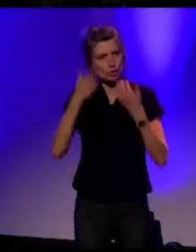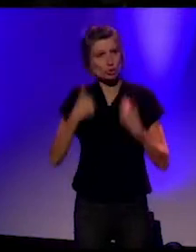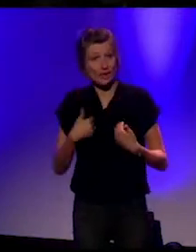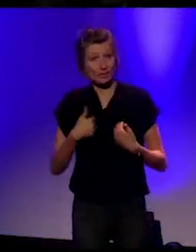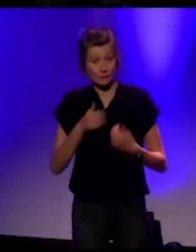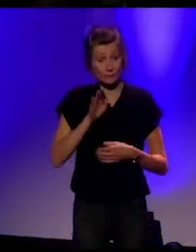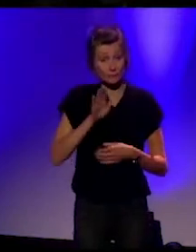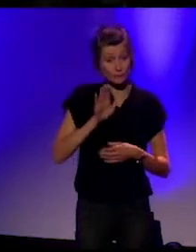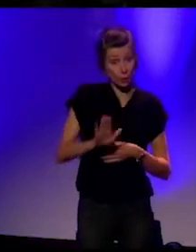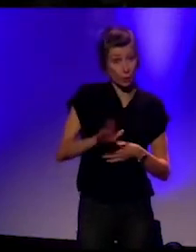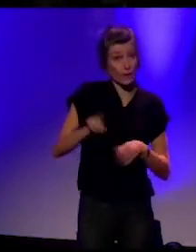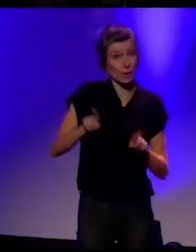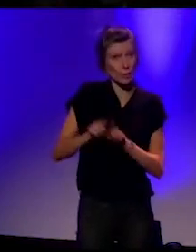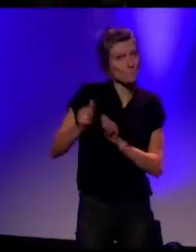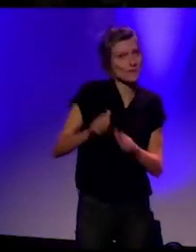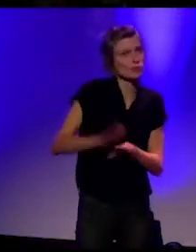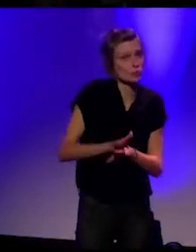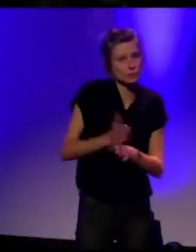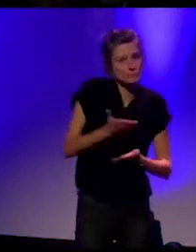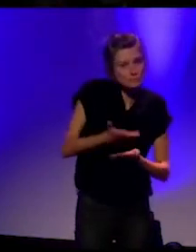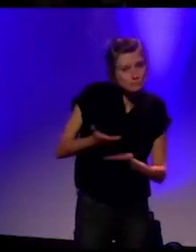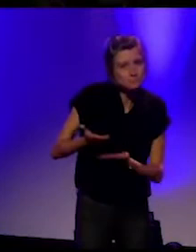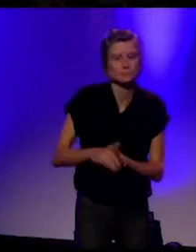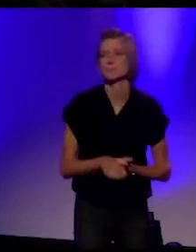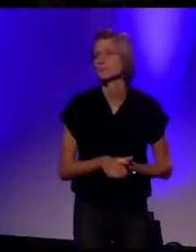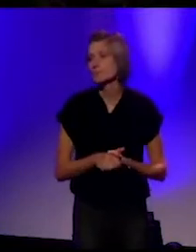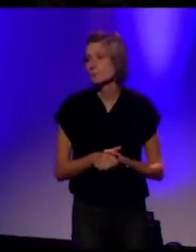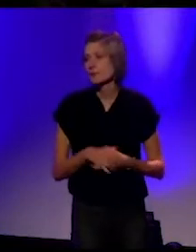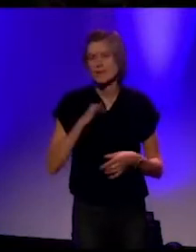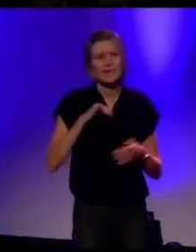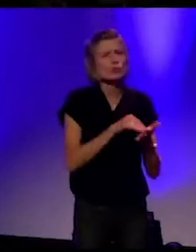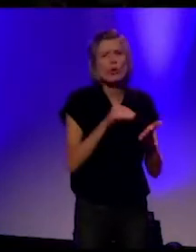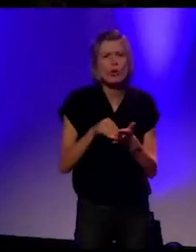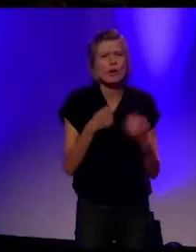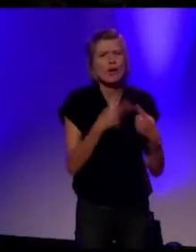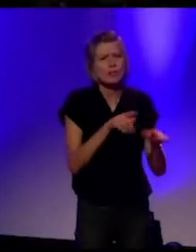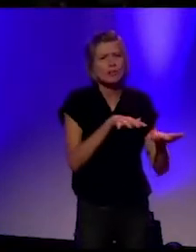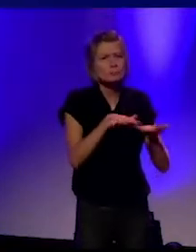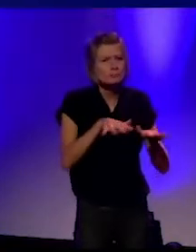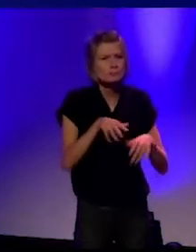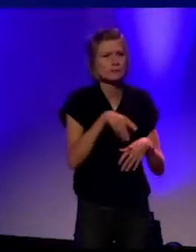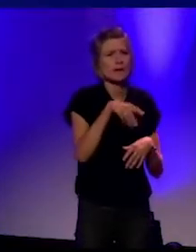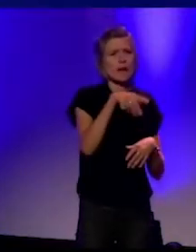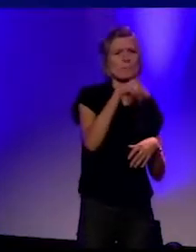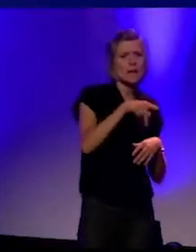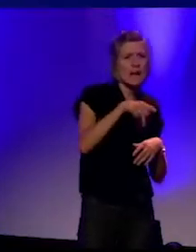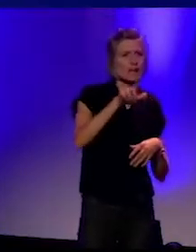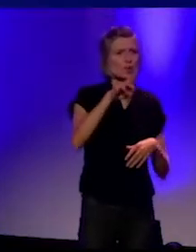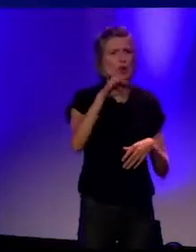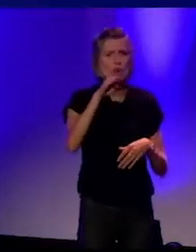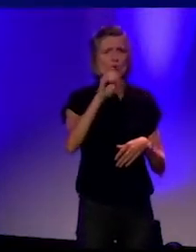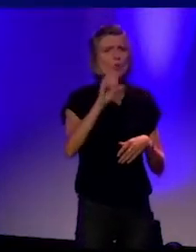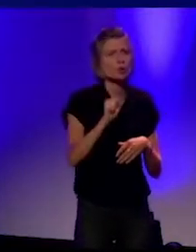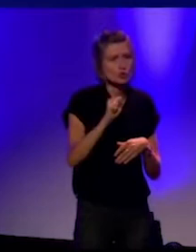nieuws. Want AFD is er al een tijdje, maar Pangaea ook en Lumos, UZ Leuven eveneens. En de Green Office en